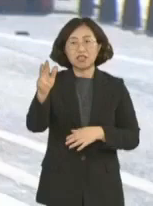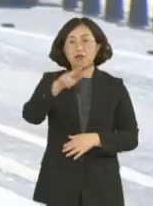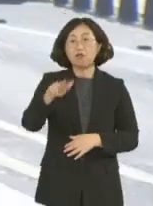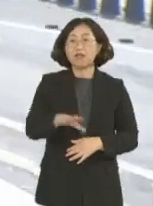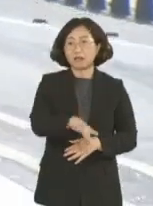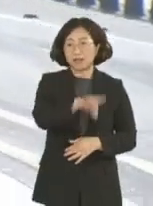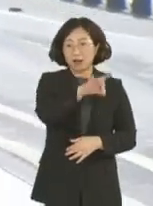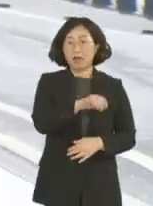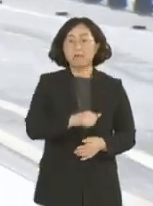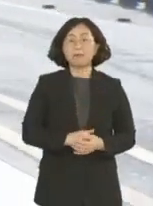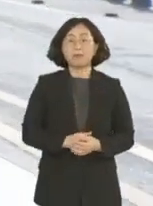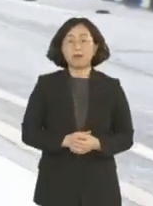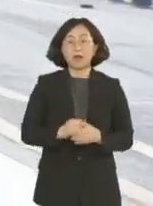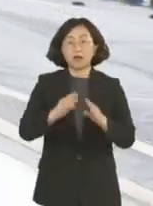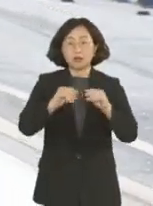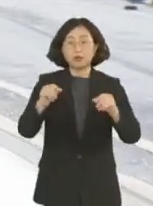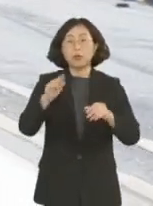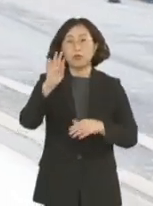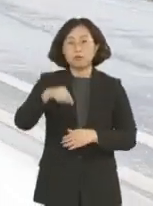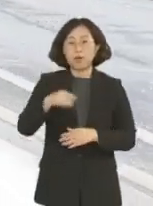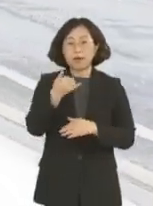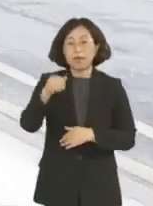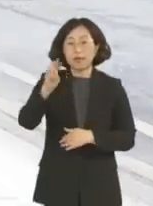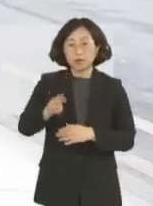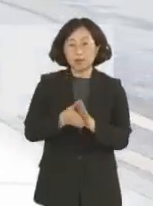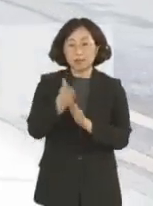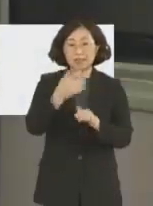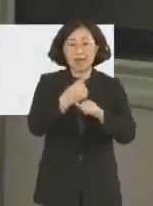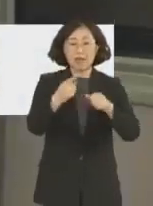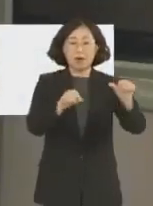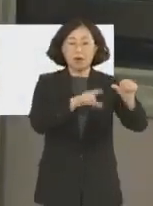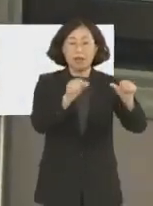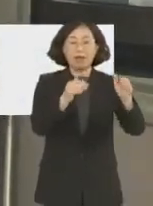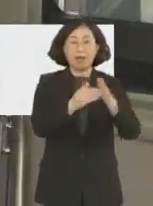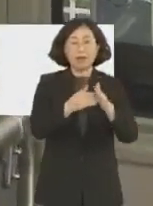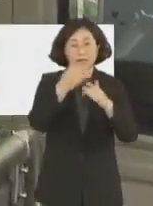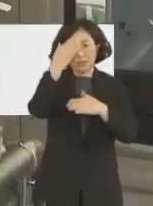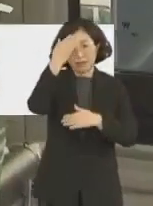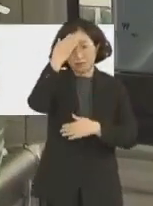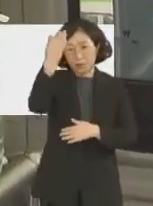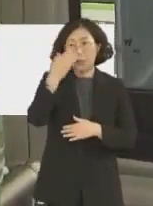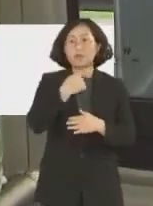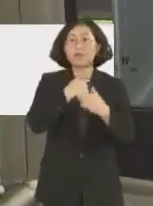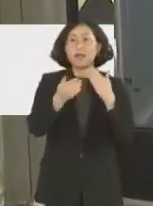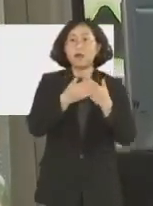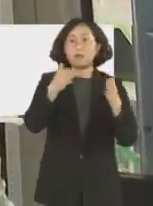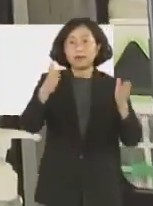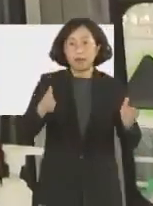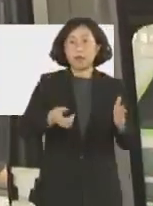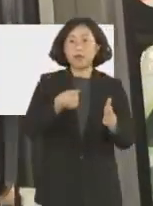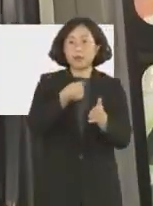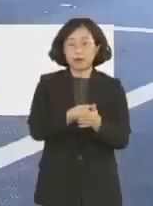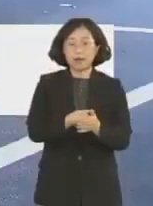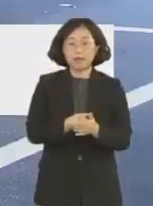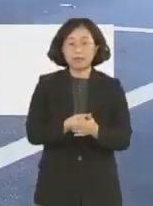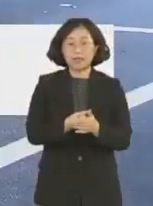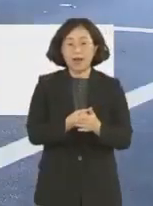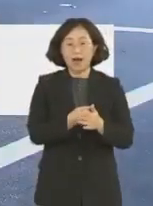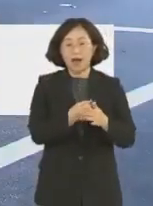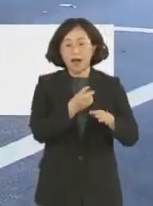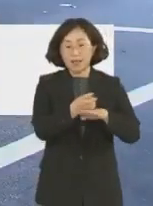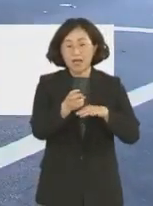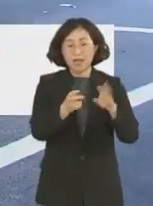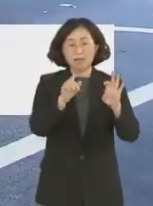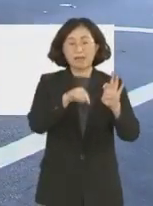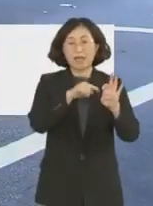처음입니다. 국토교통부와 세종시는 내년 5월까지를 무료 체험 기간으로 정했습니다. 자율주행 버스는 14인승